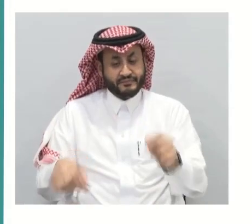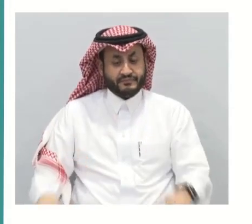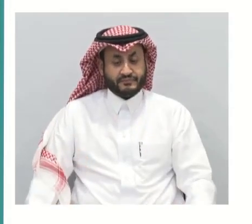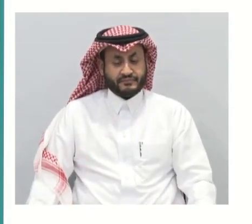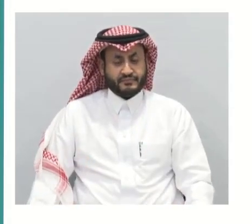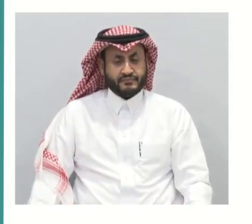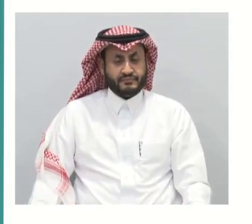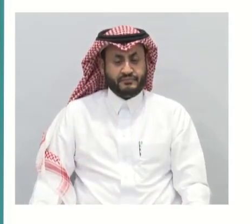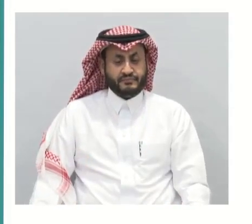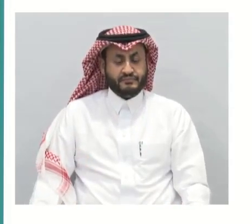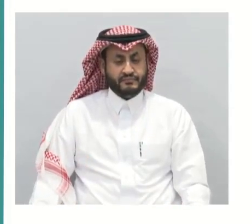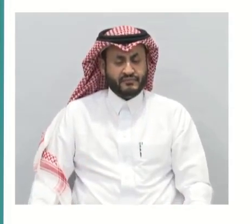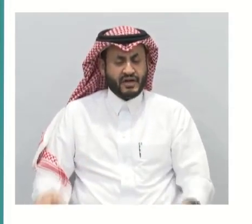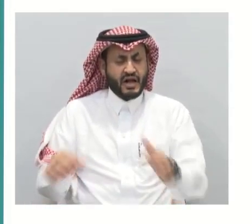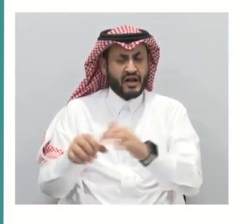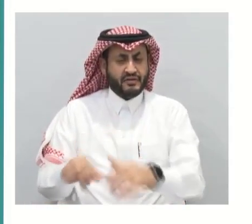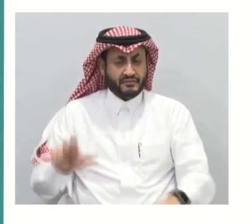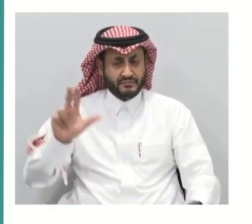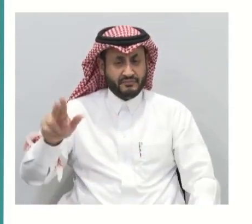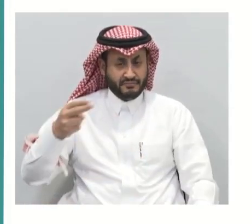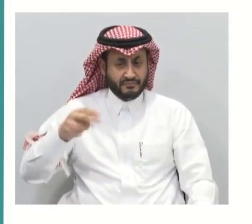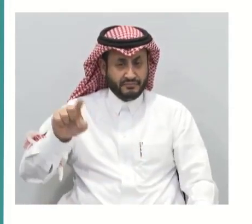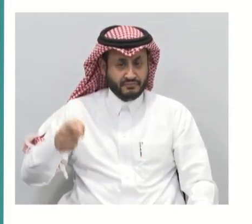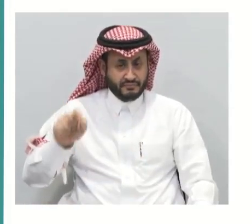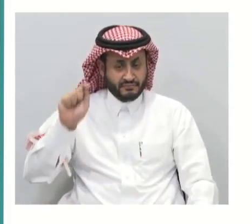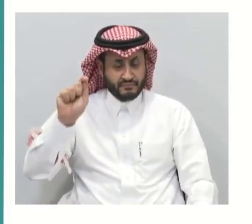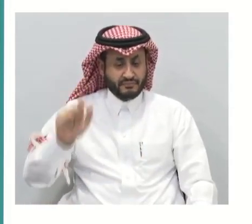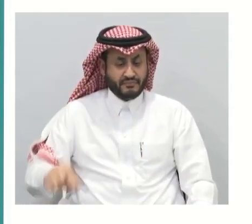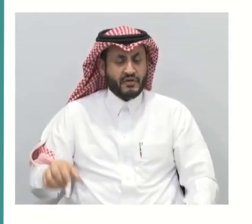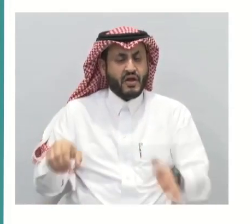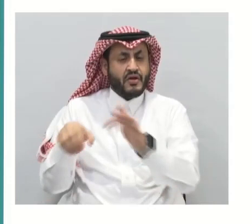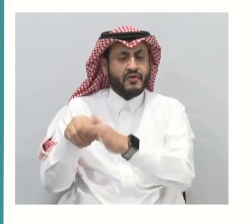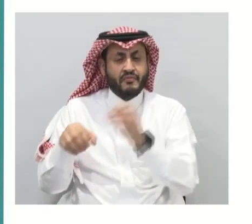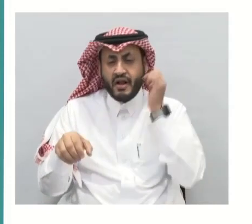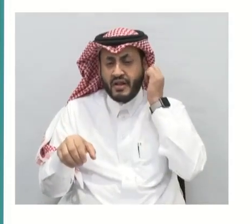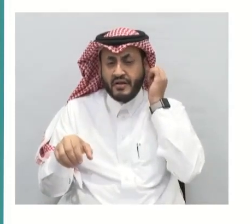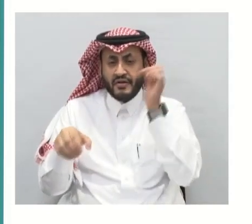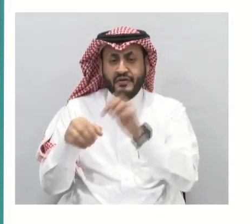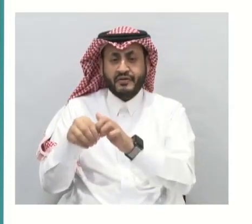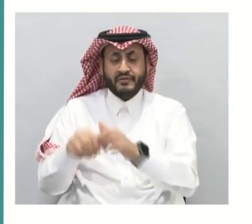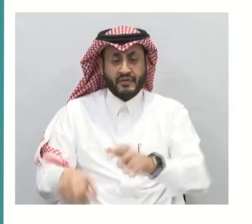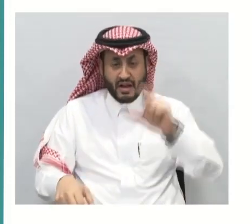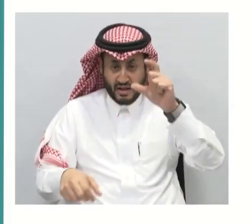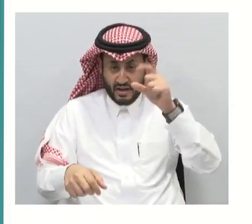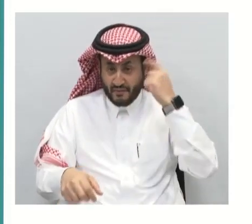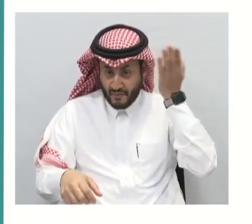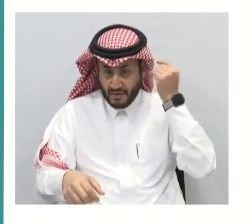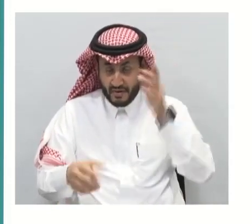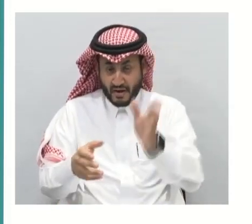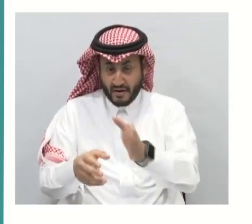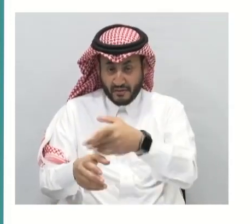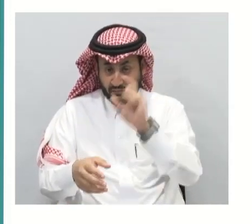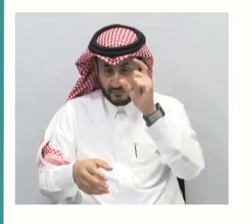العرف الامبولي والحويصلات الموجوده عين في القنوات الهلاليه